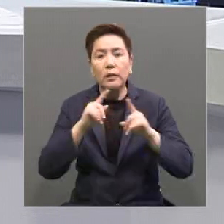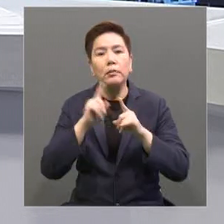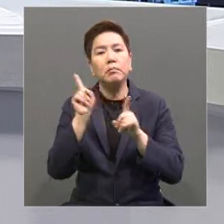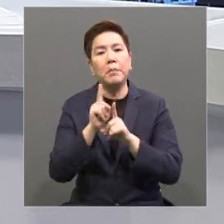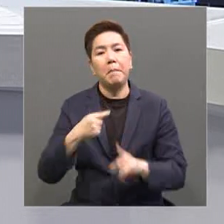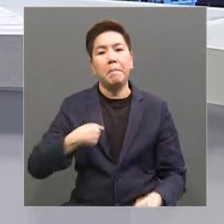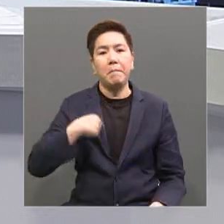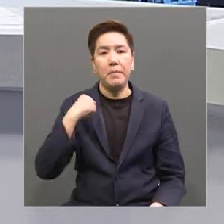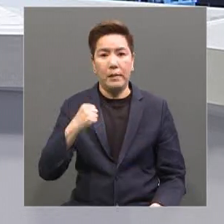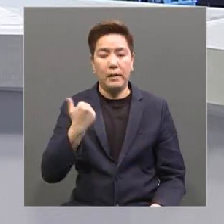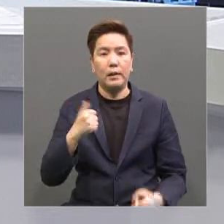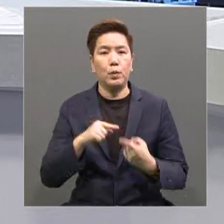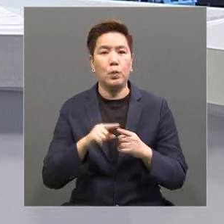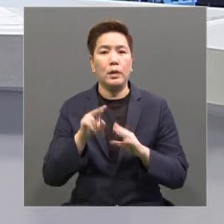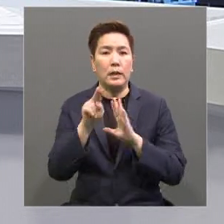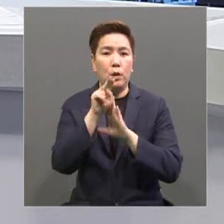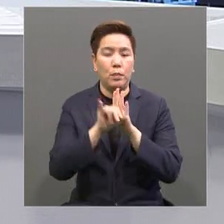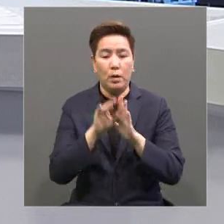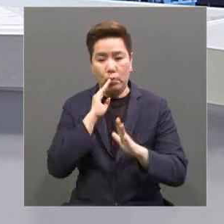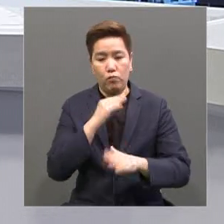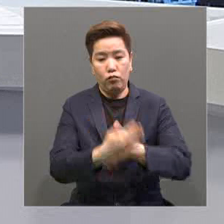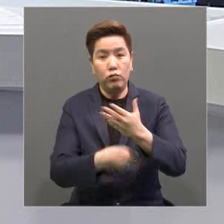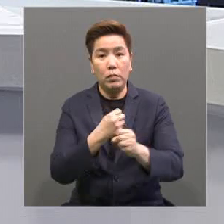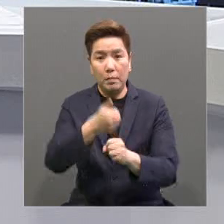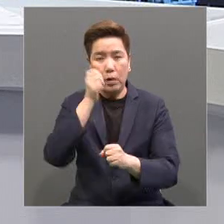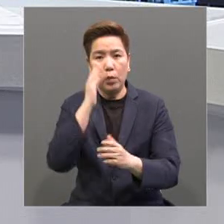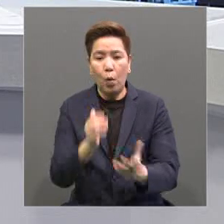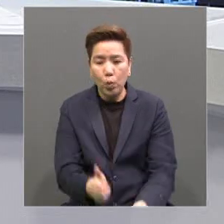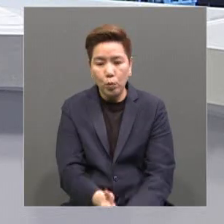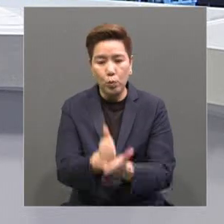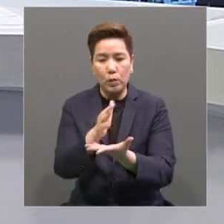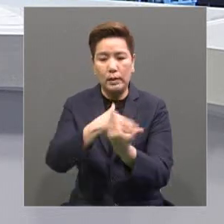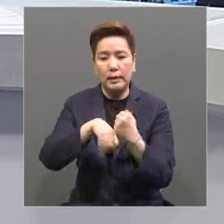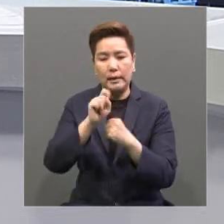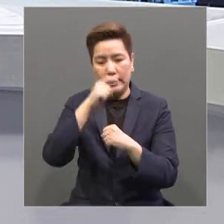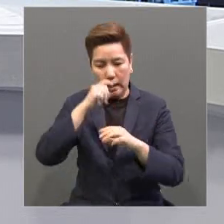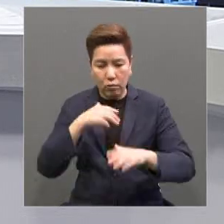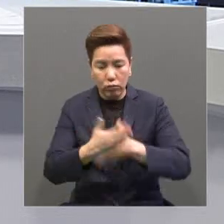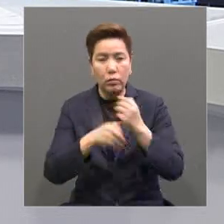ประชาชนนั่นเองอ่าแล้วถ้าเกิดนโยบายนี้สามารถ launchออกมาได้ท้ายที่สุดแล้วมันก็จะสามารถกระตุ้นเศรษฐกิจให้กับประเทศได้นะฮะนอก